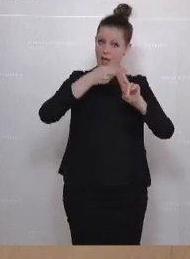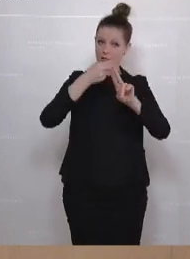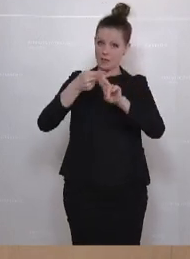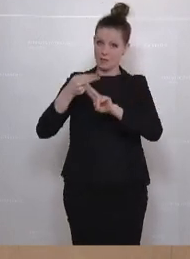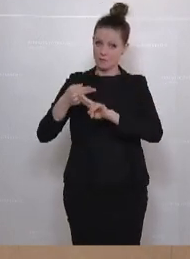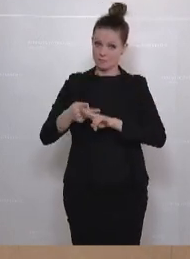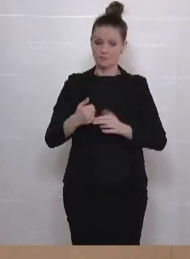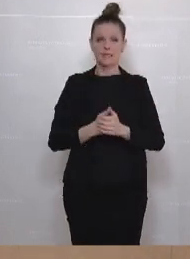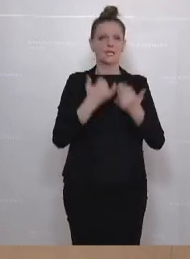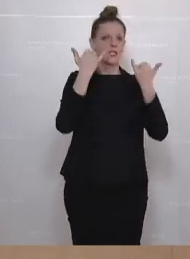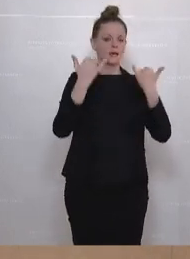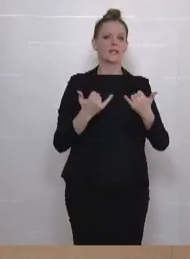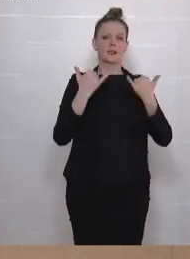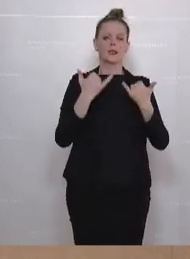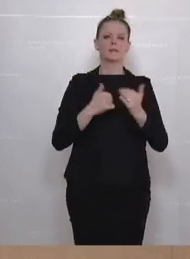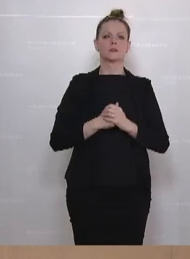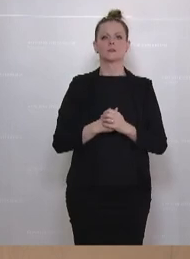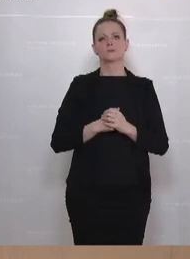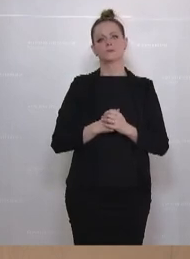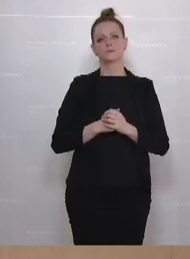Fragen. Wir kommen